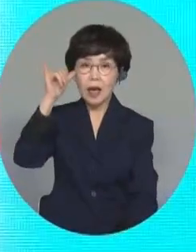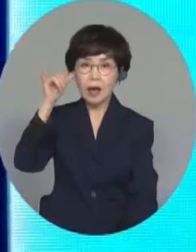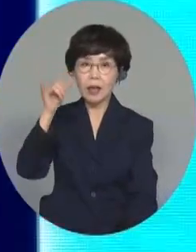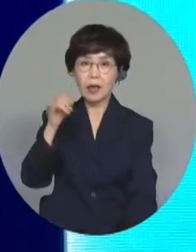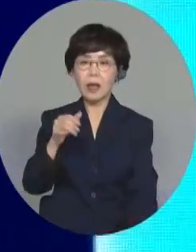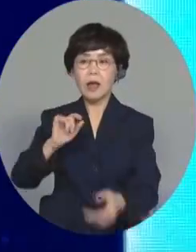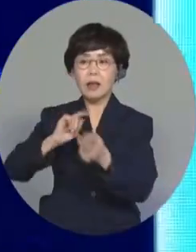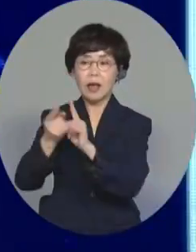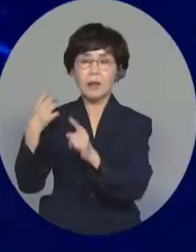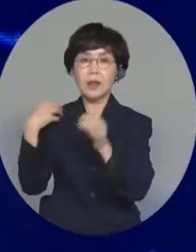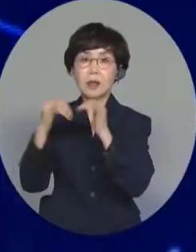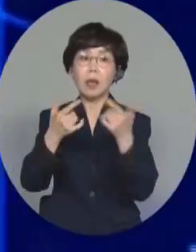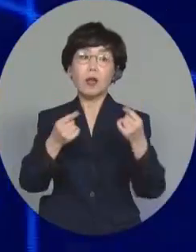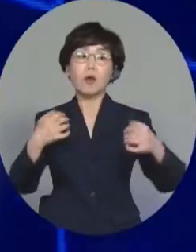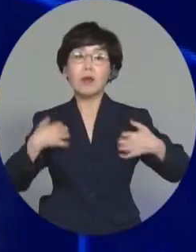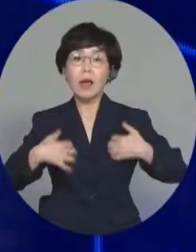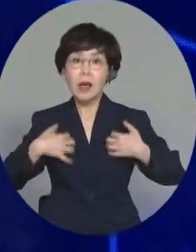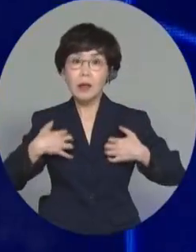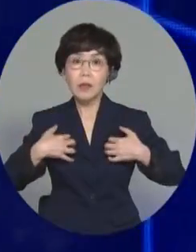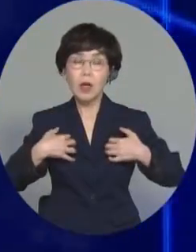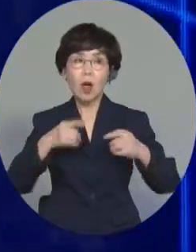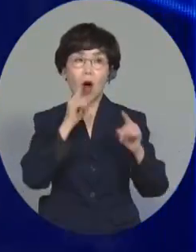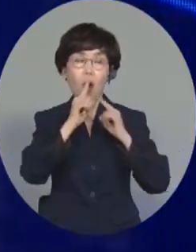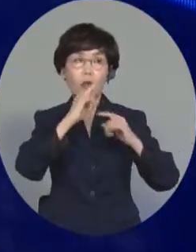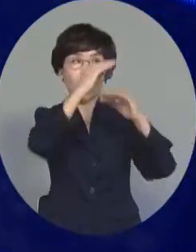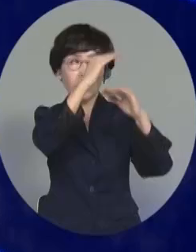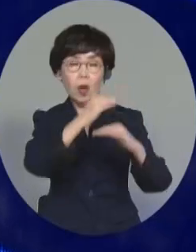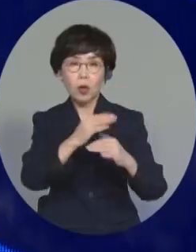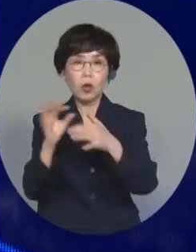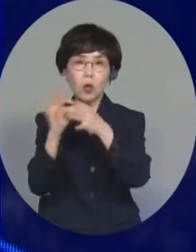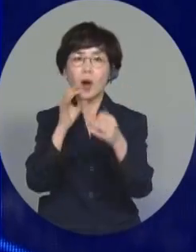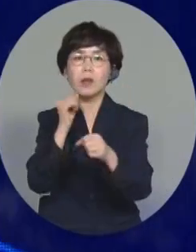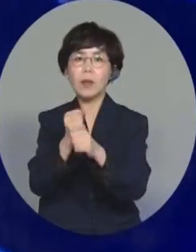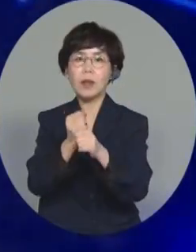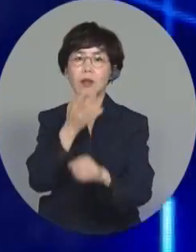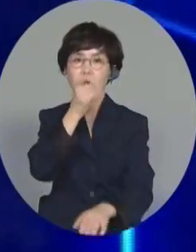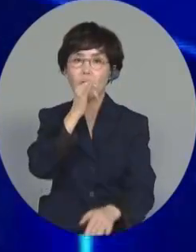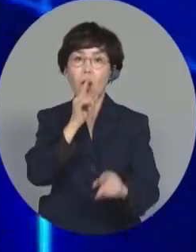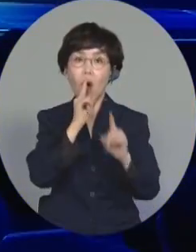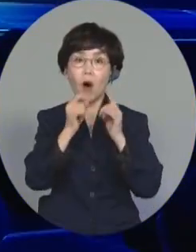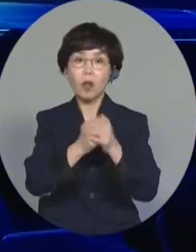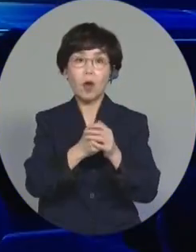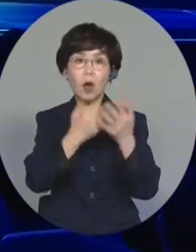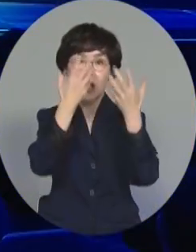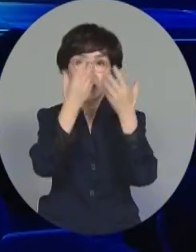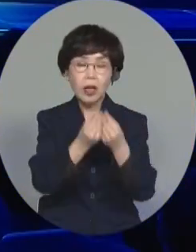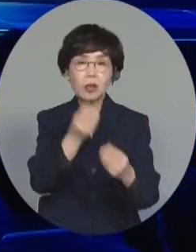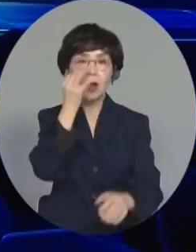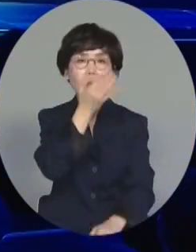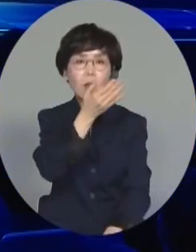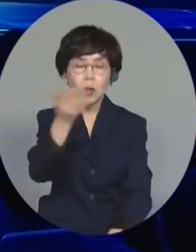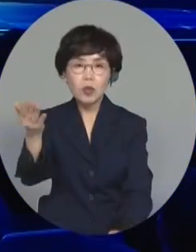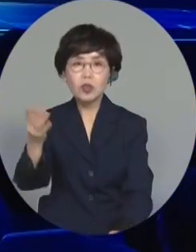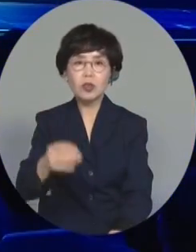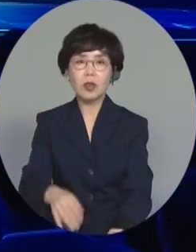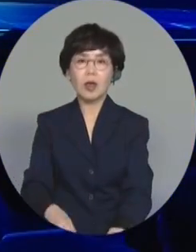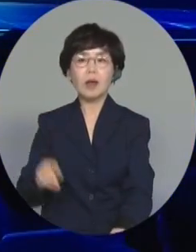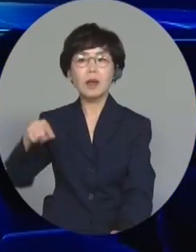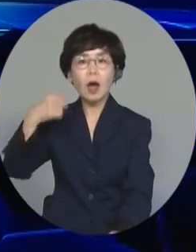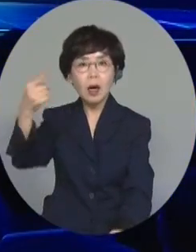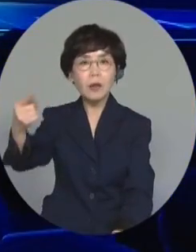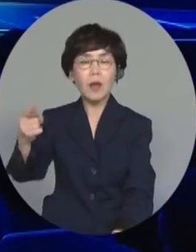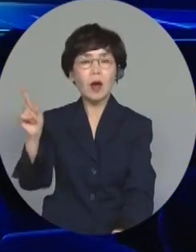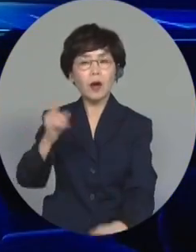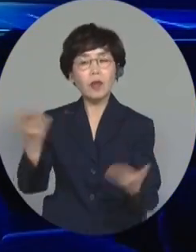에이전트가 이러한 게임을 언어 모델의 도움을 통해서 플레이할 수 있습니다. 언어 모델이 다음에